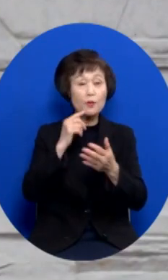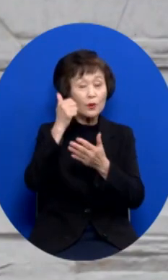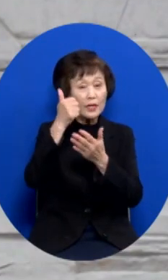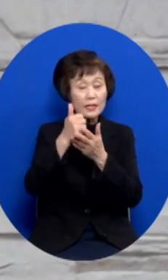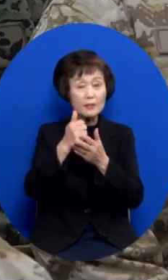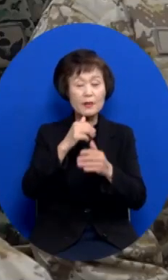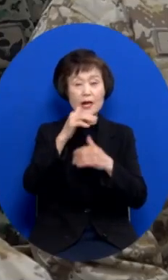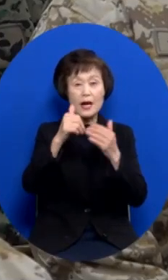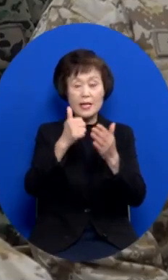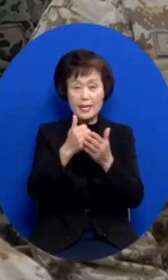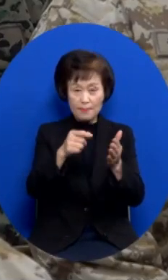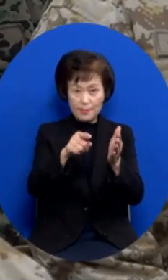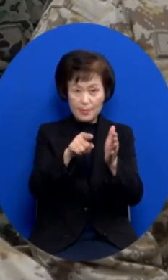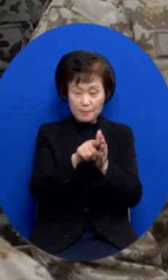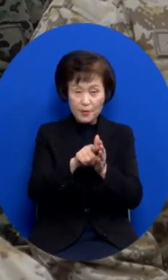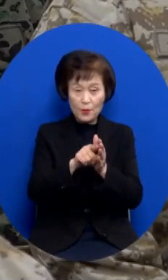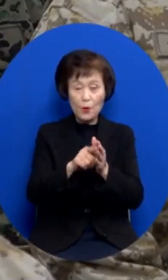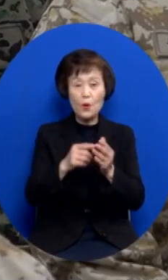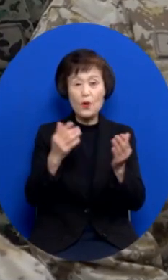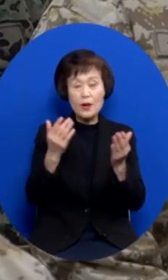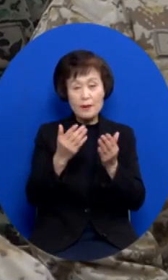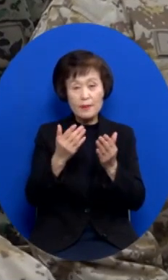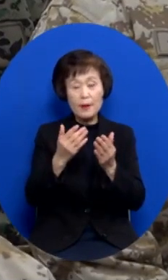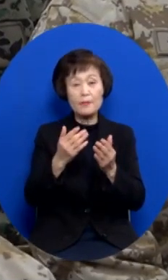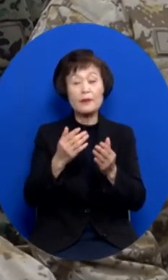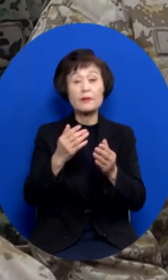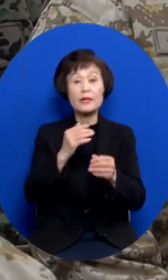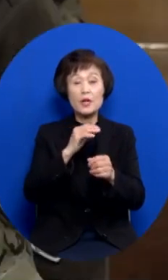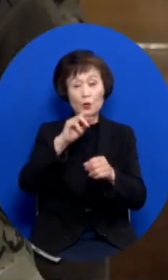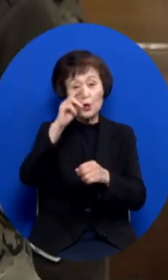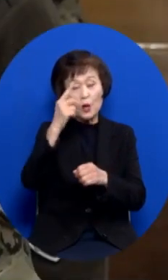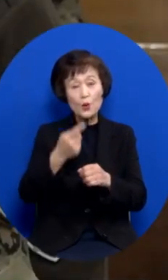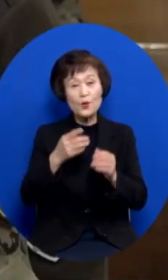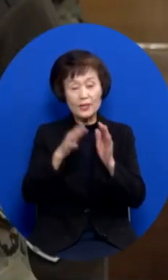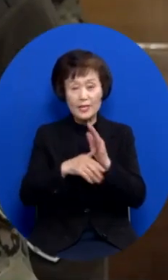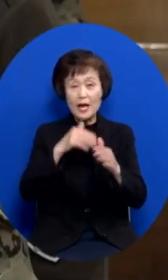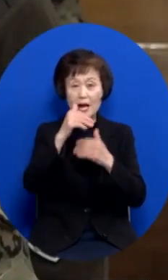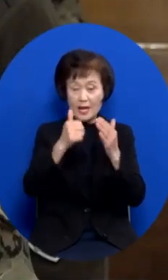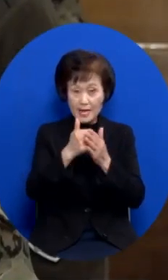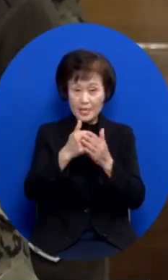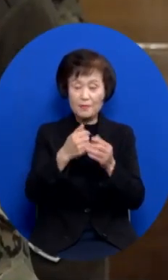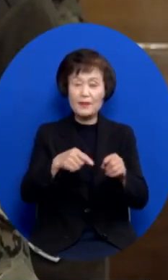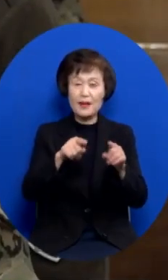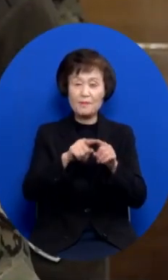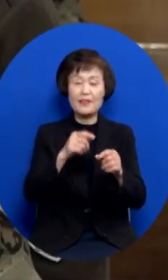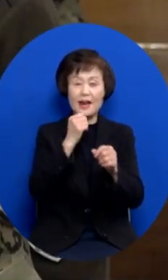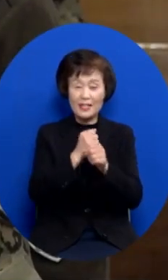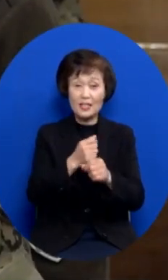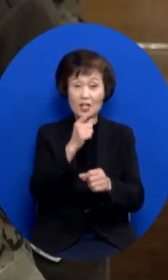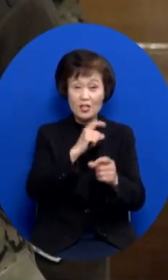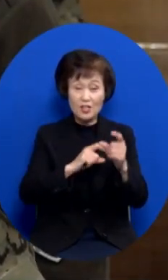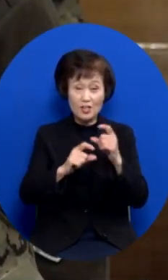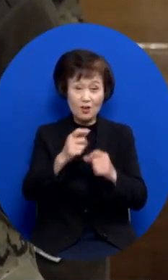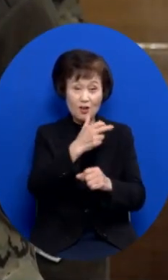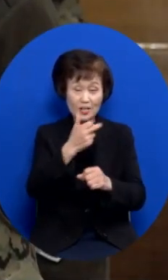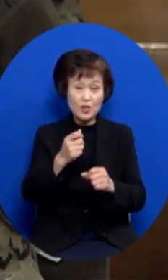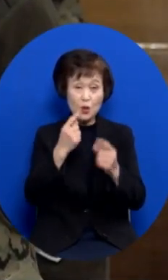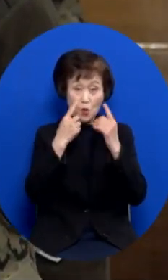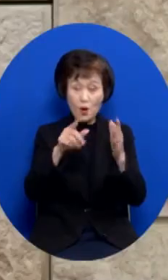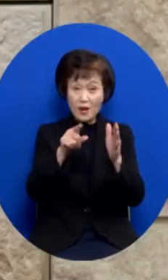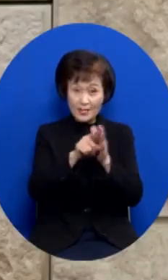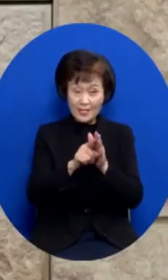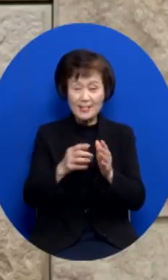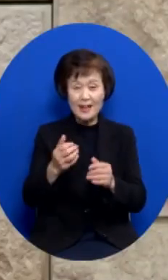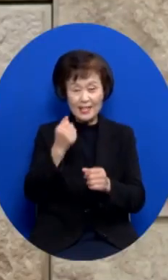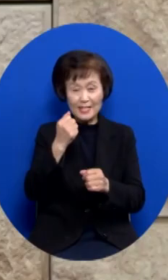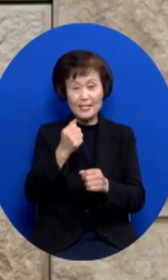임마누엘 하나님을 믿고 임무 수행을 하면 돌아올 때는 하나님께서 함께 하셨다는 더큰 확신을 가지게 될